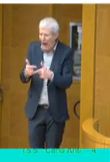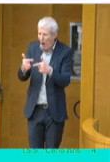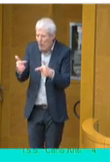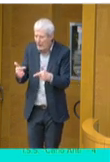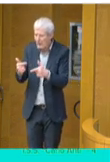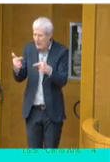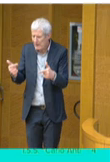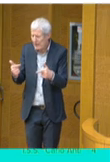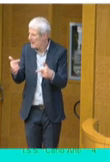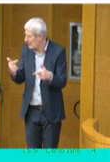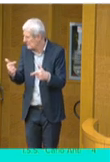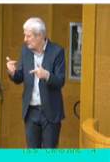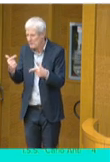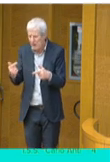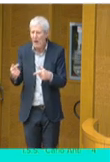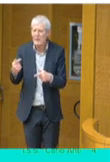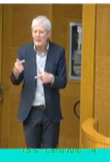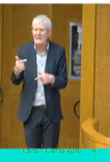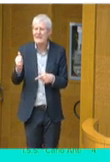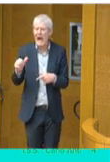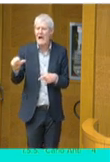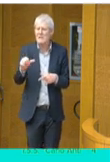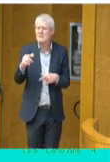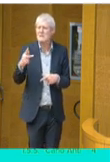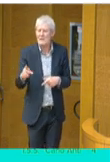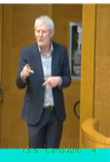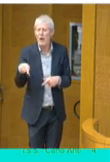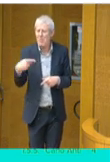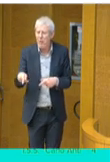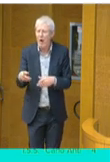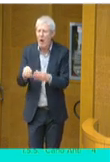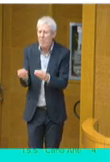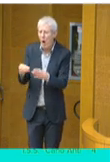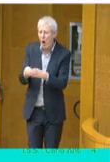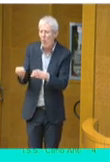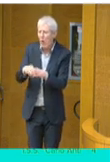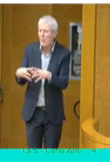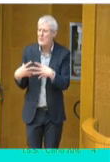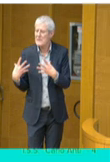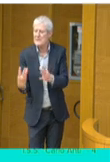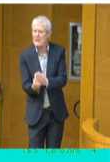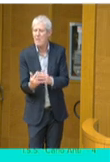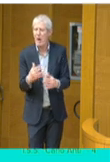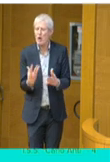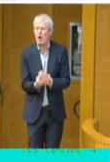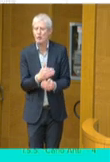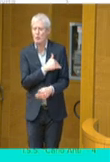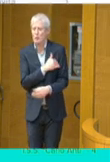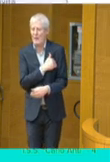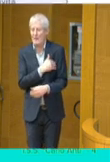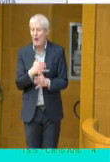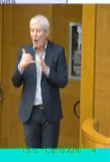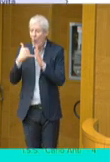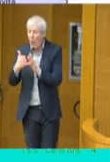poi realizzati e saranno messi in atto con i nostri studenti. L'ultima